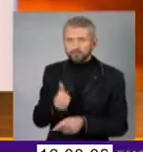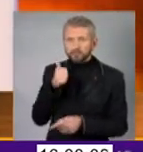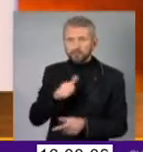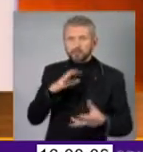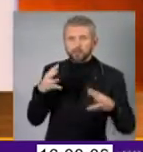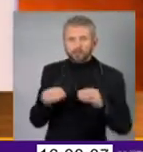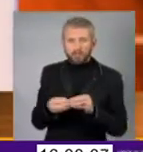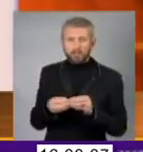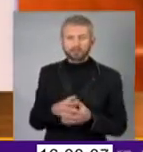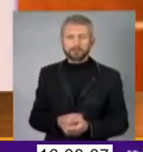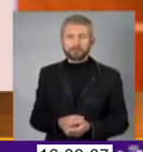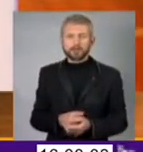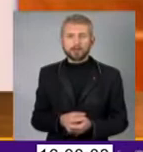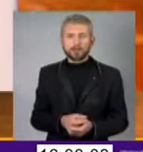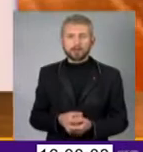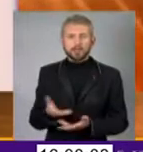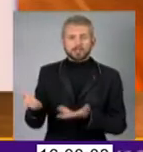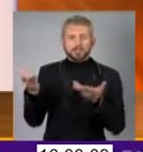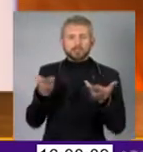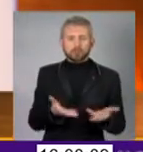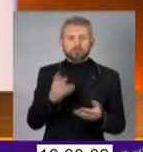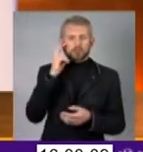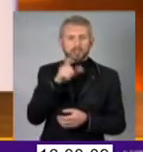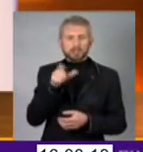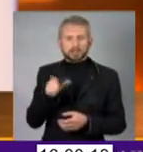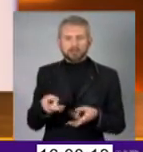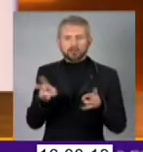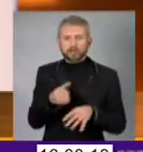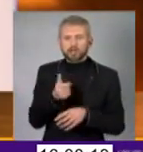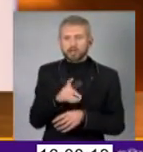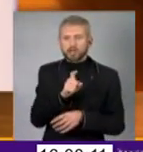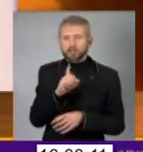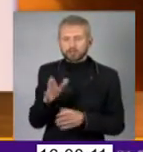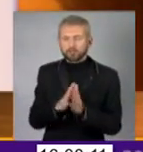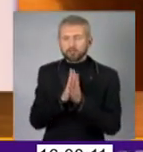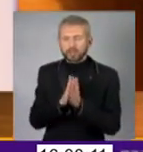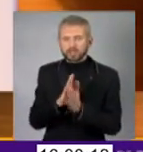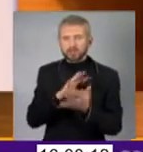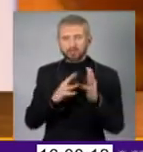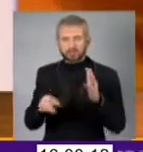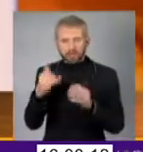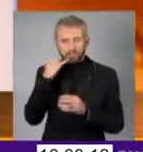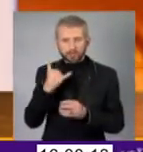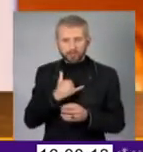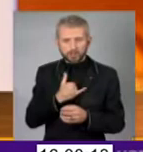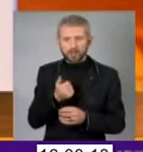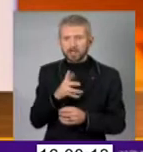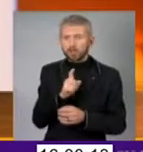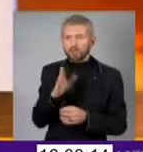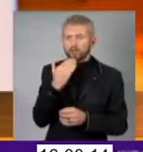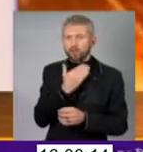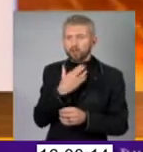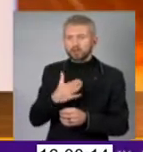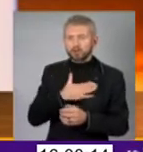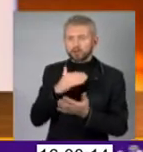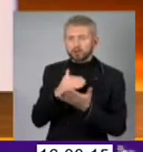результат. Я ще раз хочу запросити киян, залишається кілька хвилин. Будь ласка, Виноградар, долучайтеся. І кілька хвилин останніх